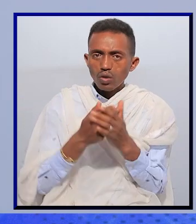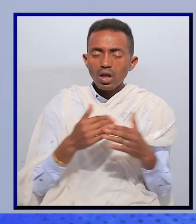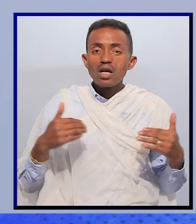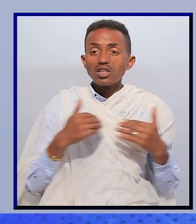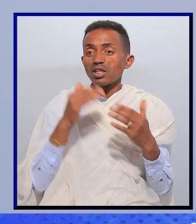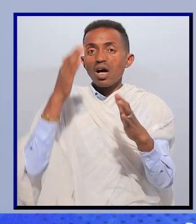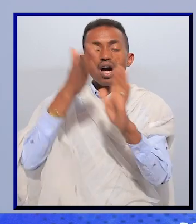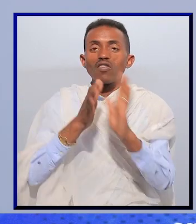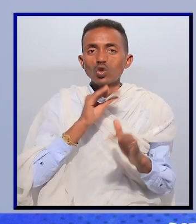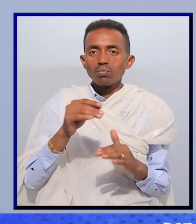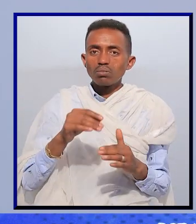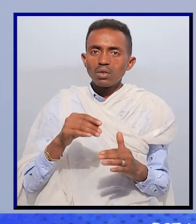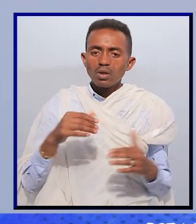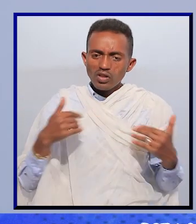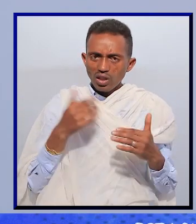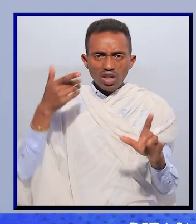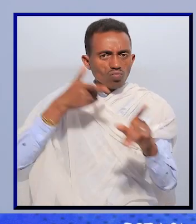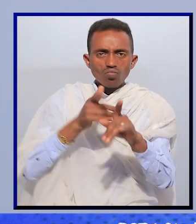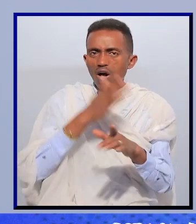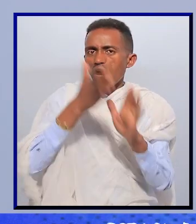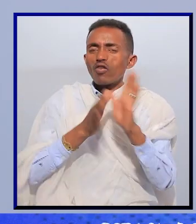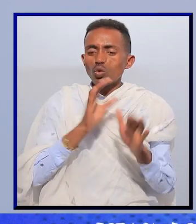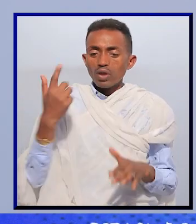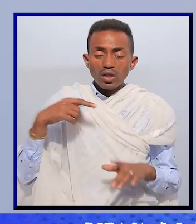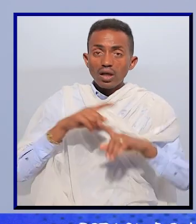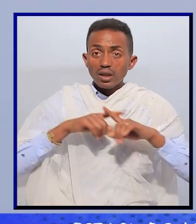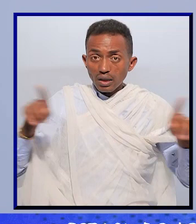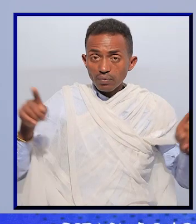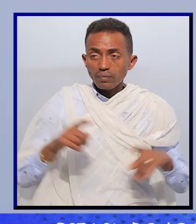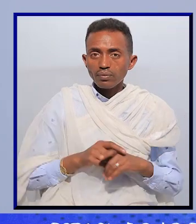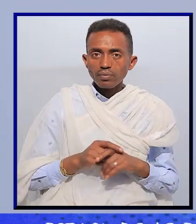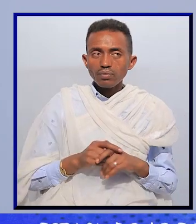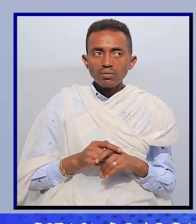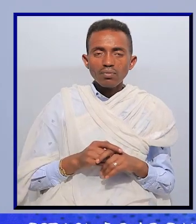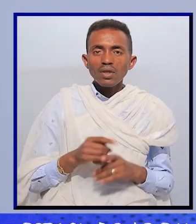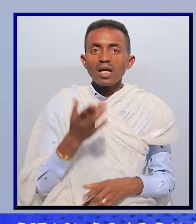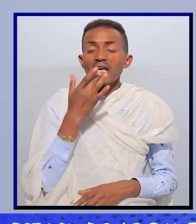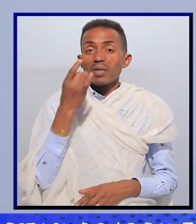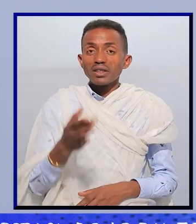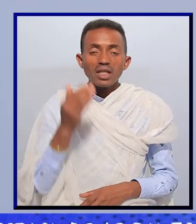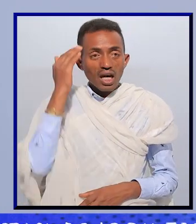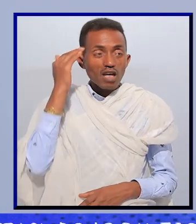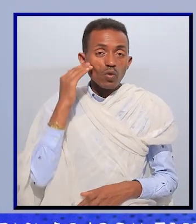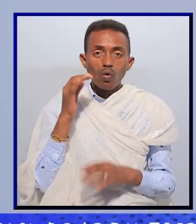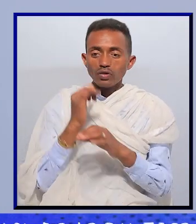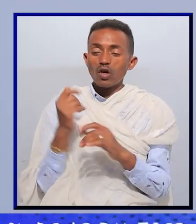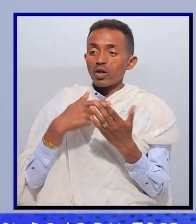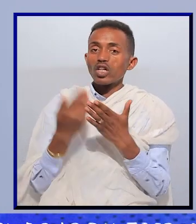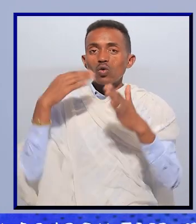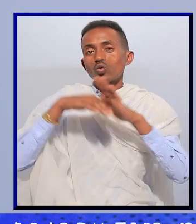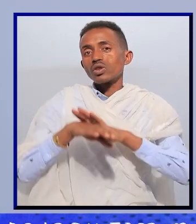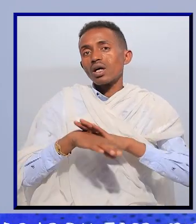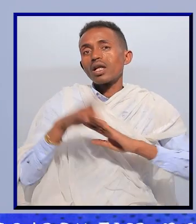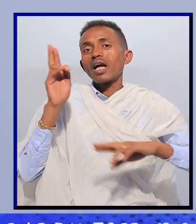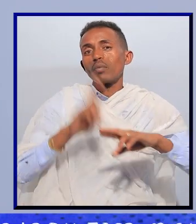ግን ከእንስሳት ያመነዘረ ህሊና ይዘን ወደዛ ውስጥ ገባን ማለት ነው። ስለዚህ ተፈጥሯዊ